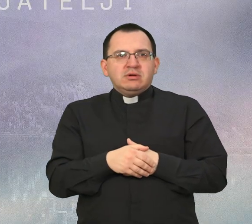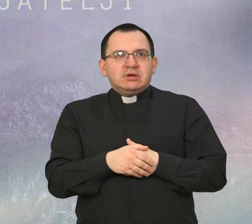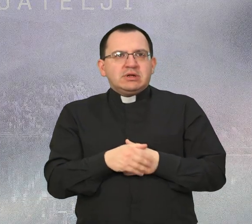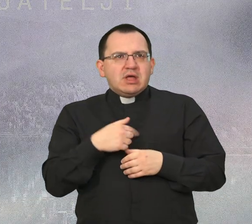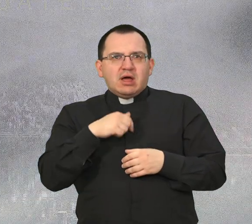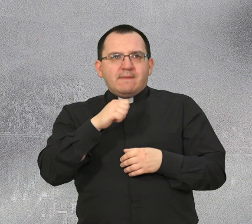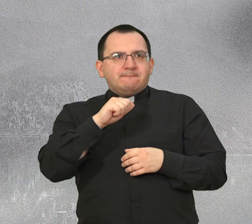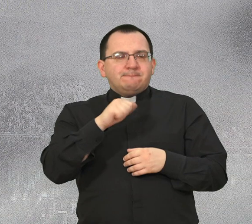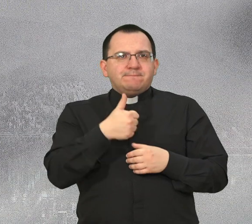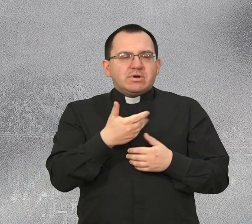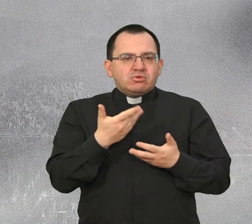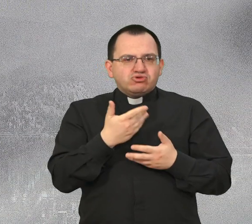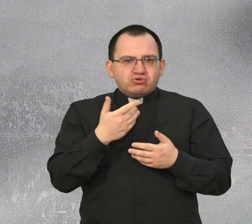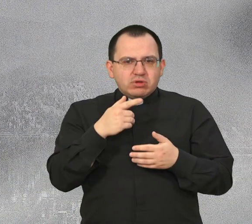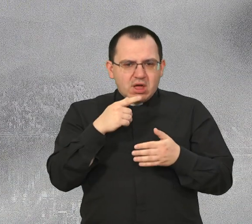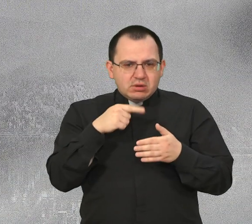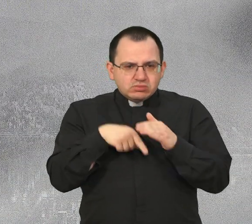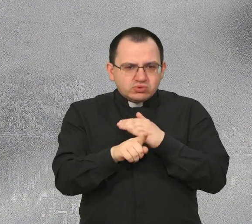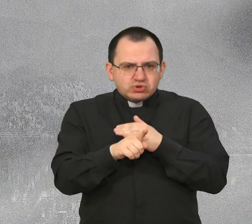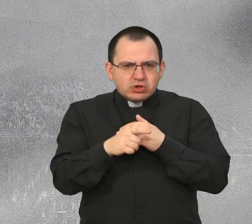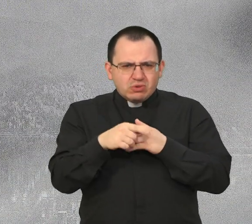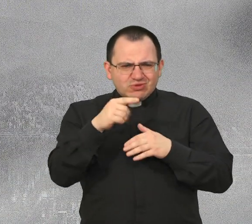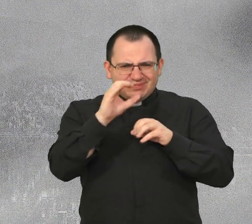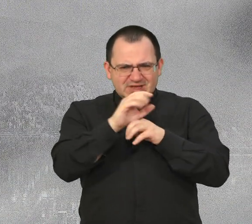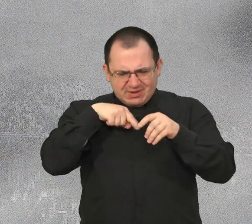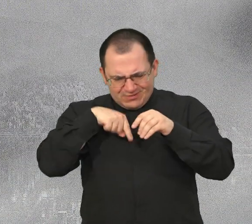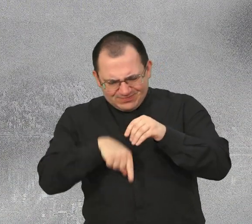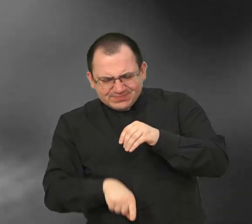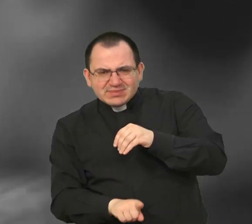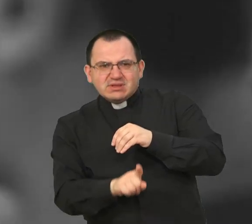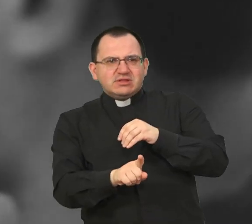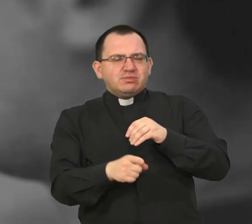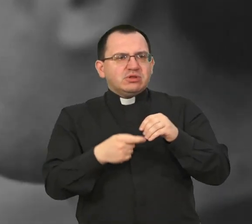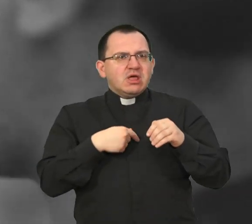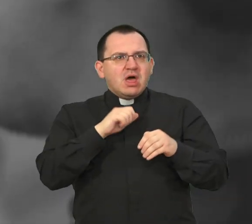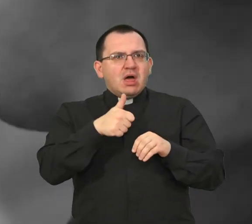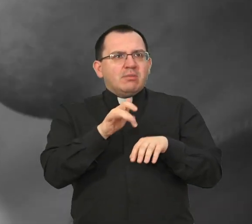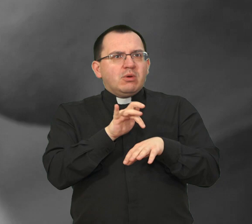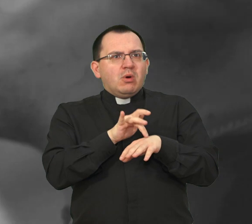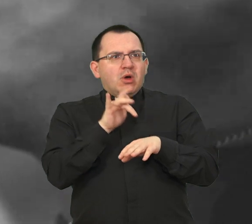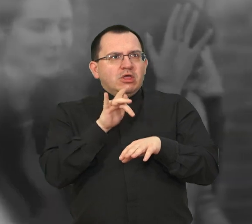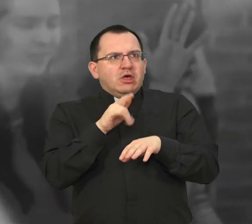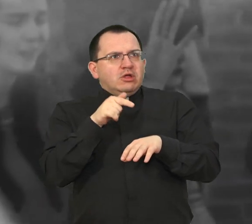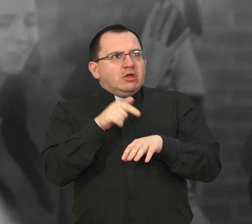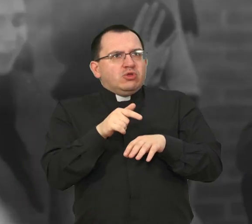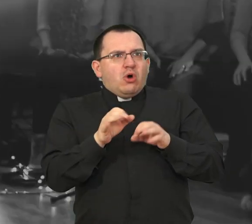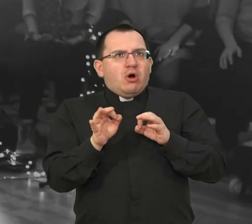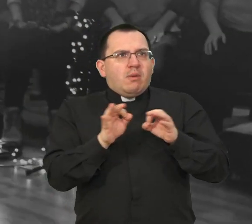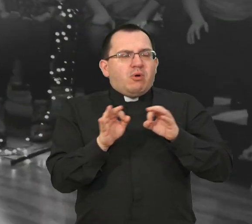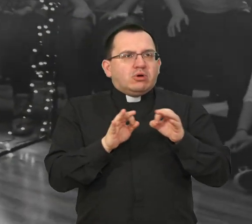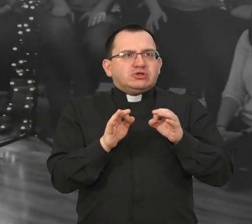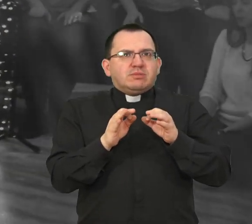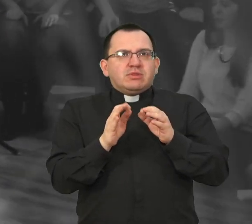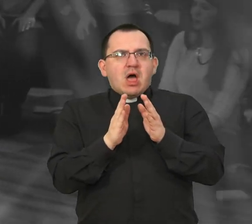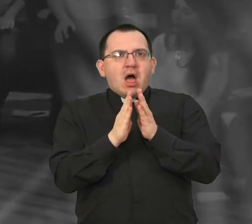prva stvar kad sam ušao, još smo imali susrete u kripti ispod crkve. Prvo što sam osjetio da je ovo jedna posebna molitvena